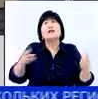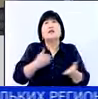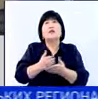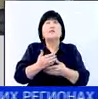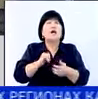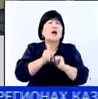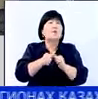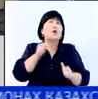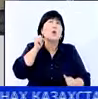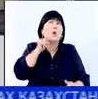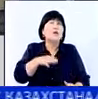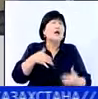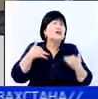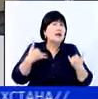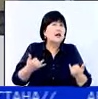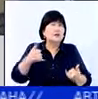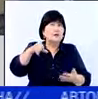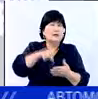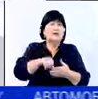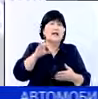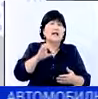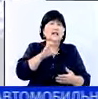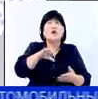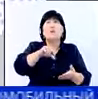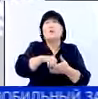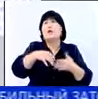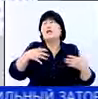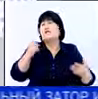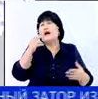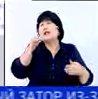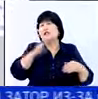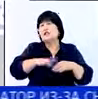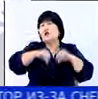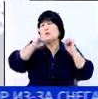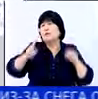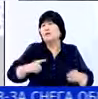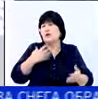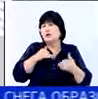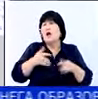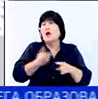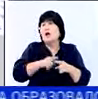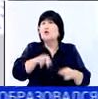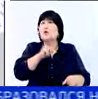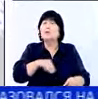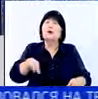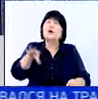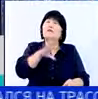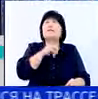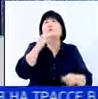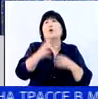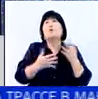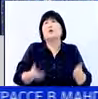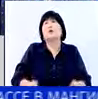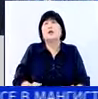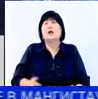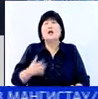к обмену опытом. На сегодня в рядах SES более 12 тысяч профессионалов своего дела, которые работают по всему миру. Нам,